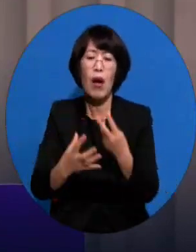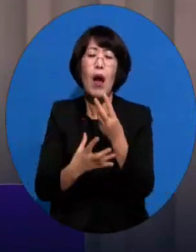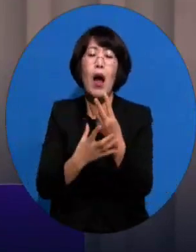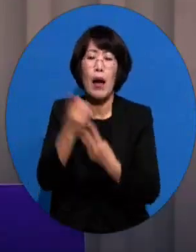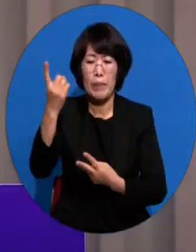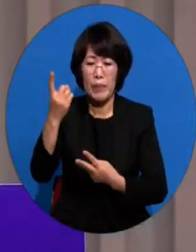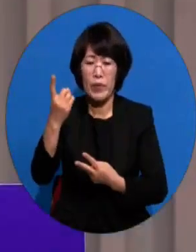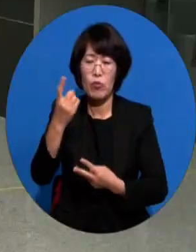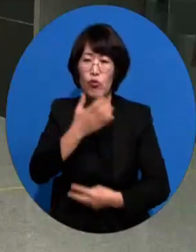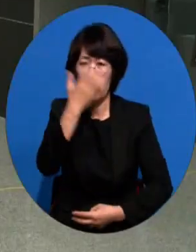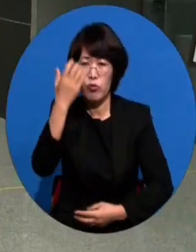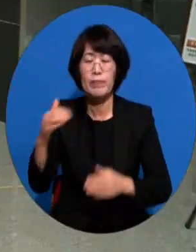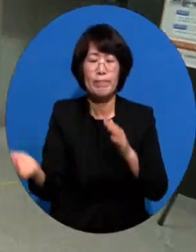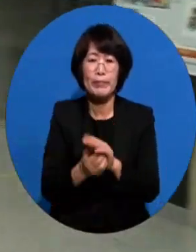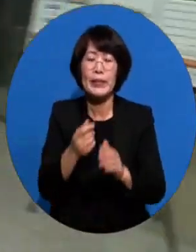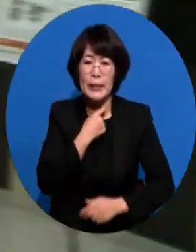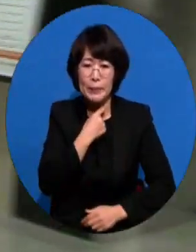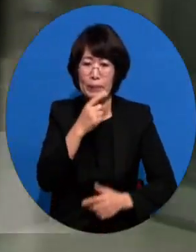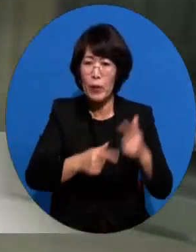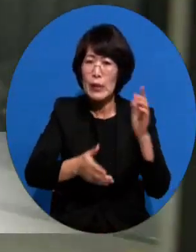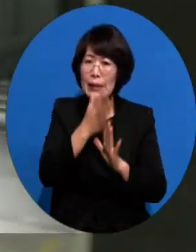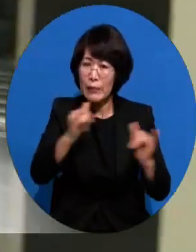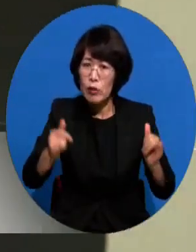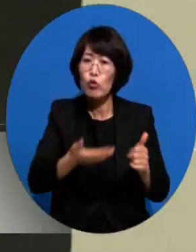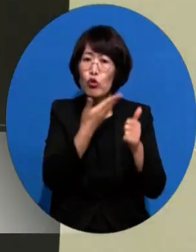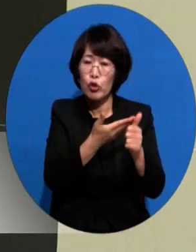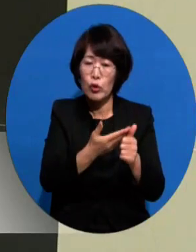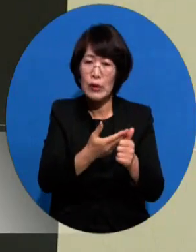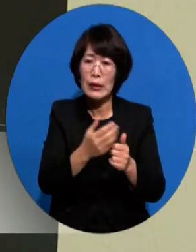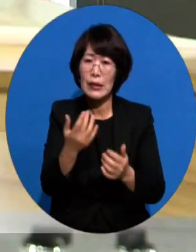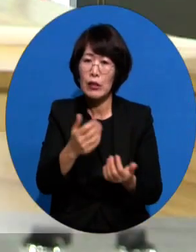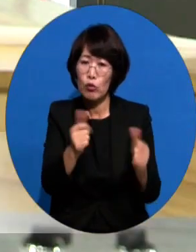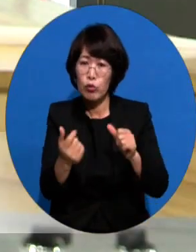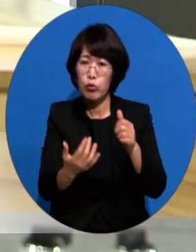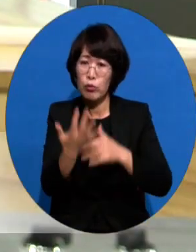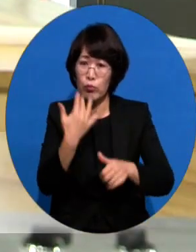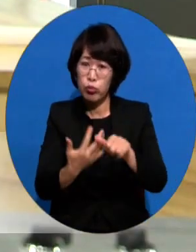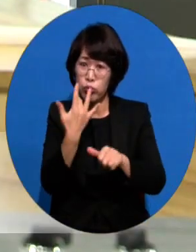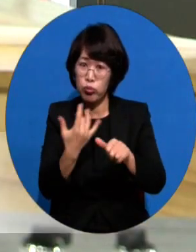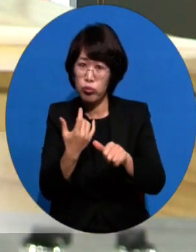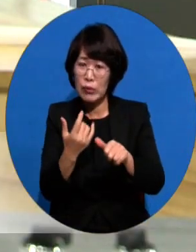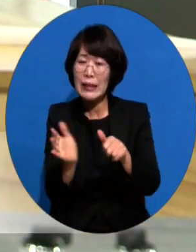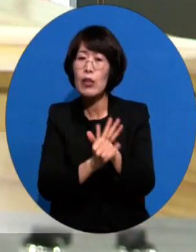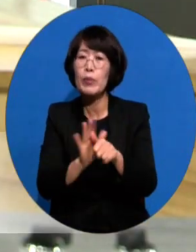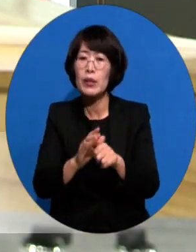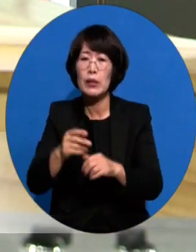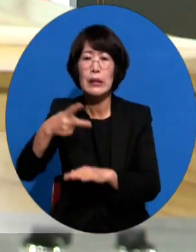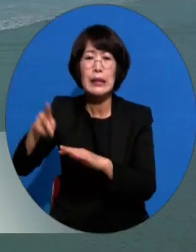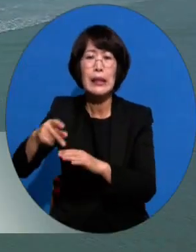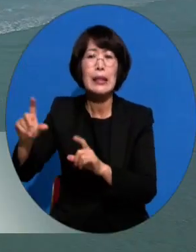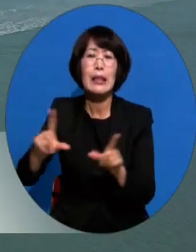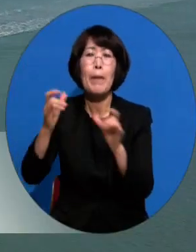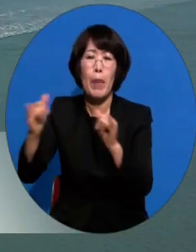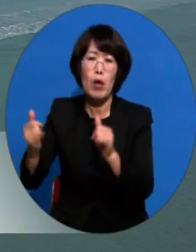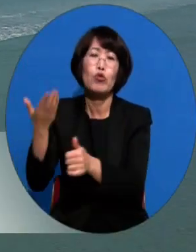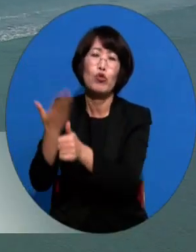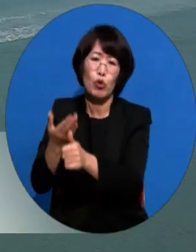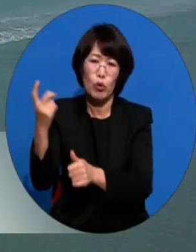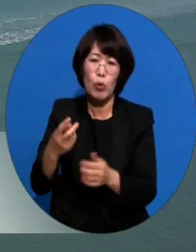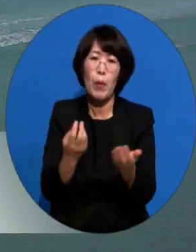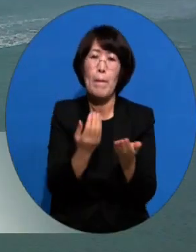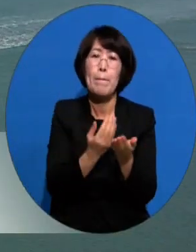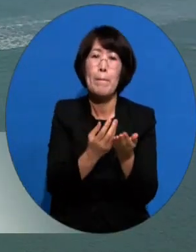나아가야 한다고 믿습니다. 목포 시민에게 주는 화장장 이용 혜택을 신안 군민에게도 부여하고 여객선